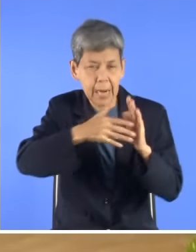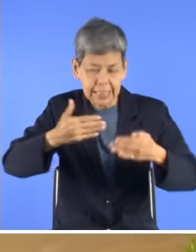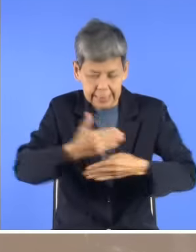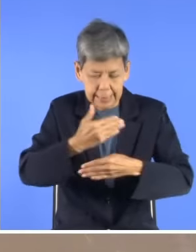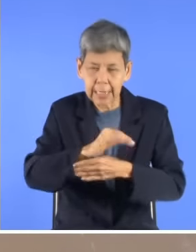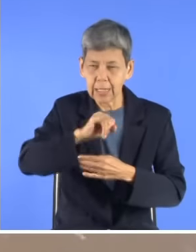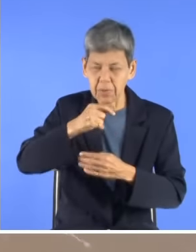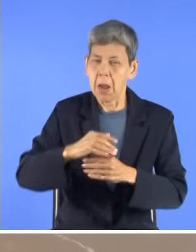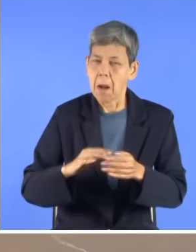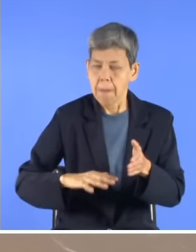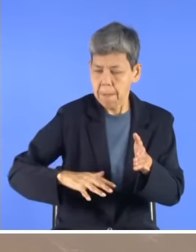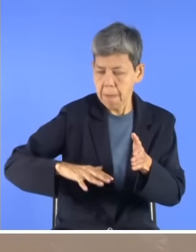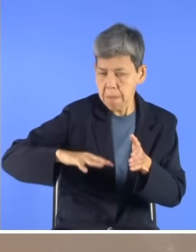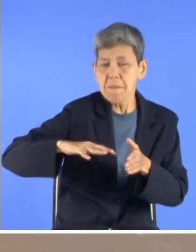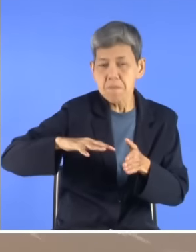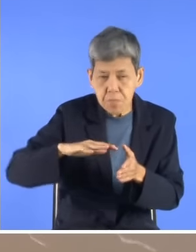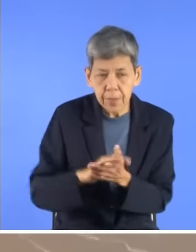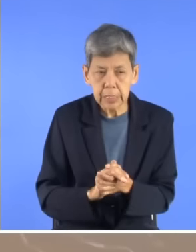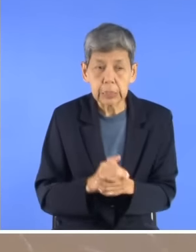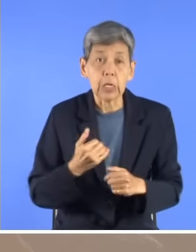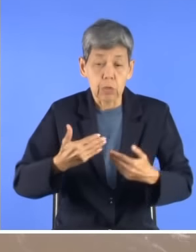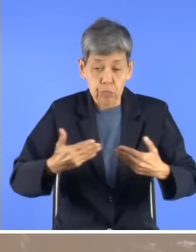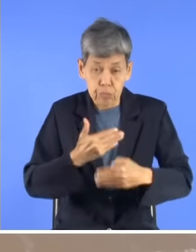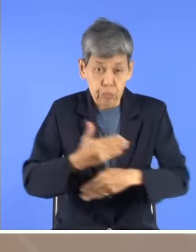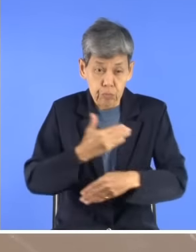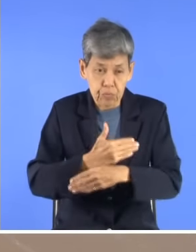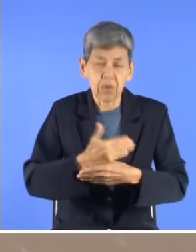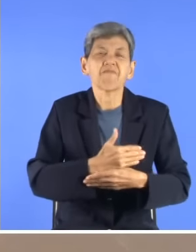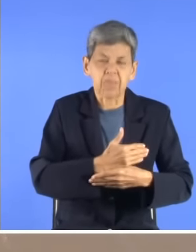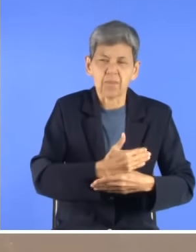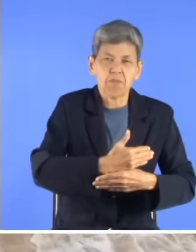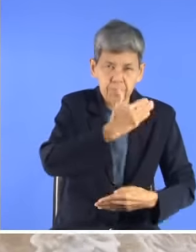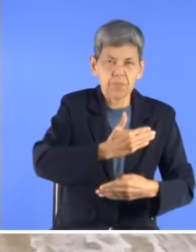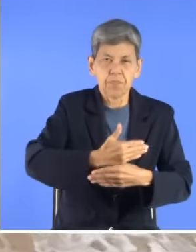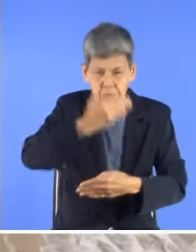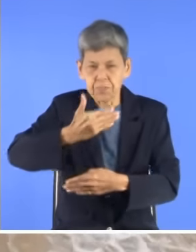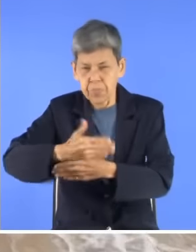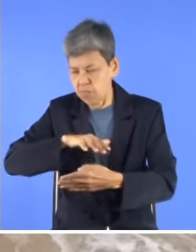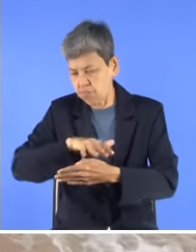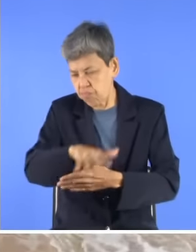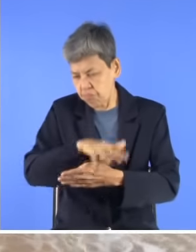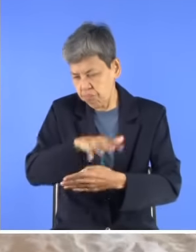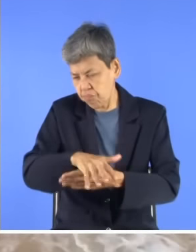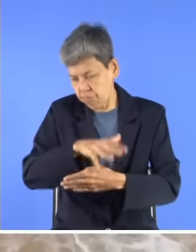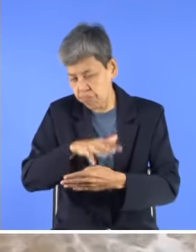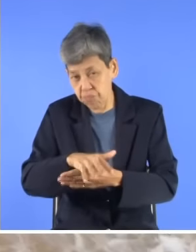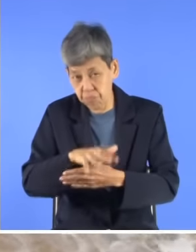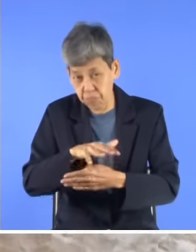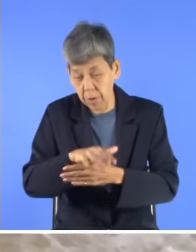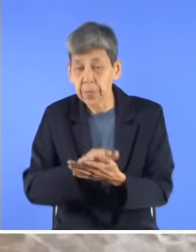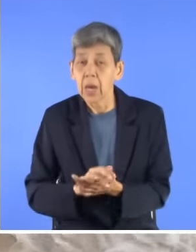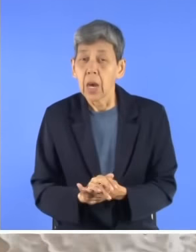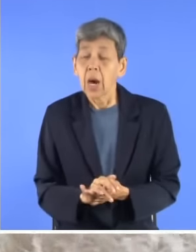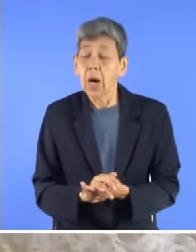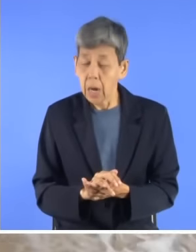าจะเพิ่มมากขึ้นค่ะนั่นทำให้เขื่อนเจ้าพระยาจำเป็นต้องปรับการระบายน้ำนะคะพื้นที่ตำบลตะลุกตำบลหาดอา